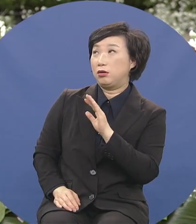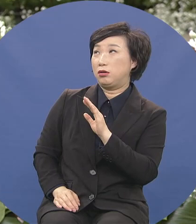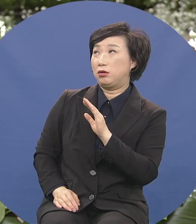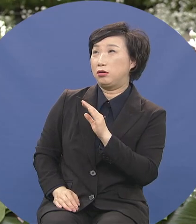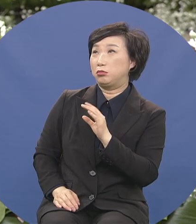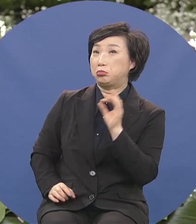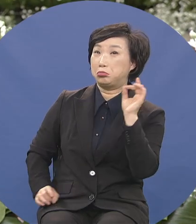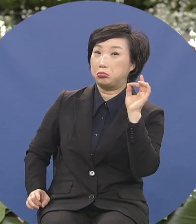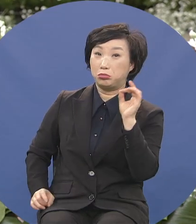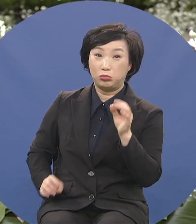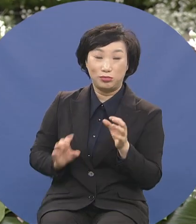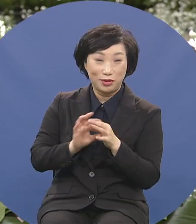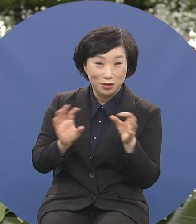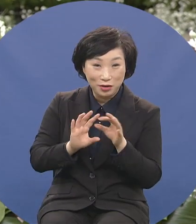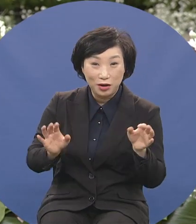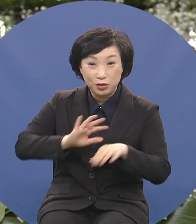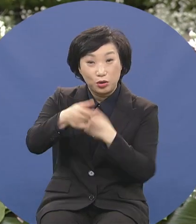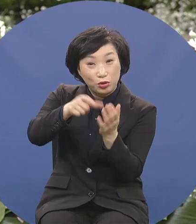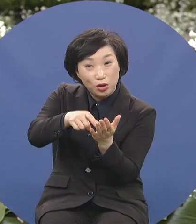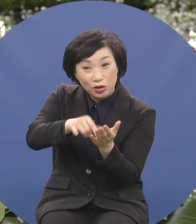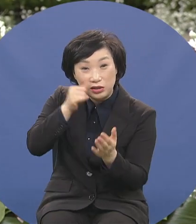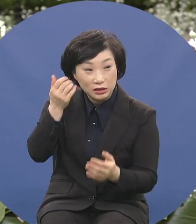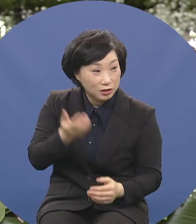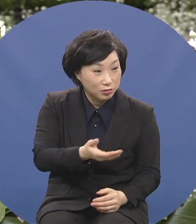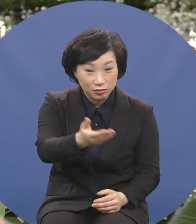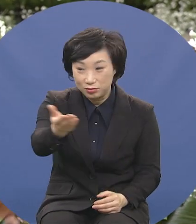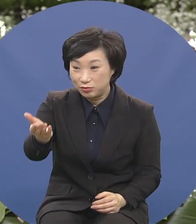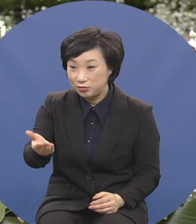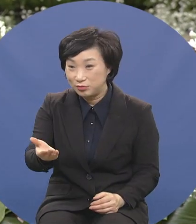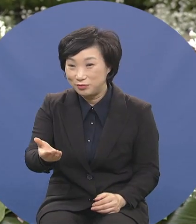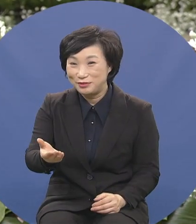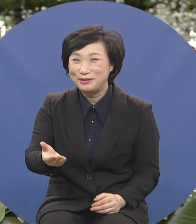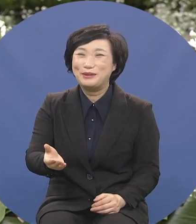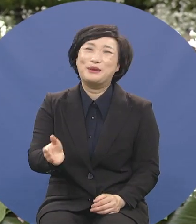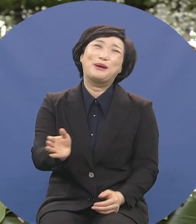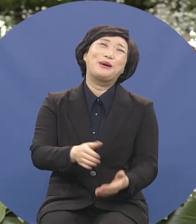우리는 안 해도 된다고 성경에 어디 써 있더냐?